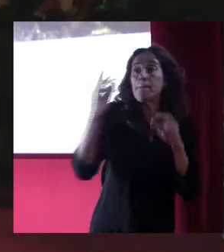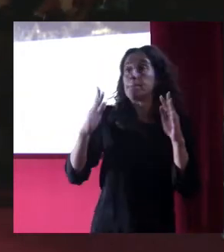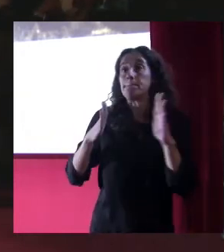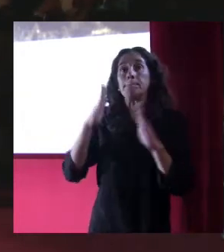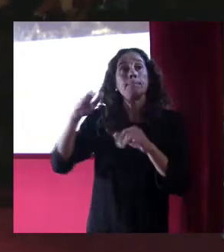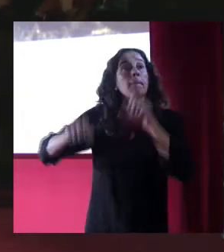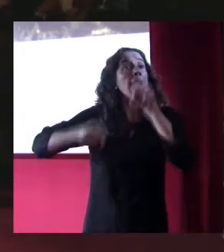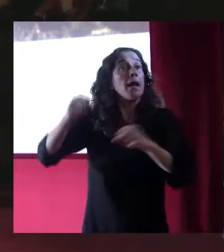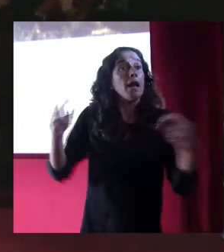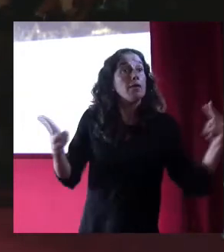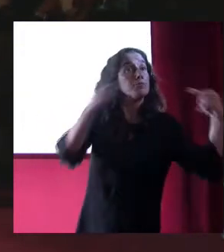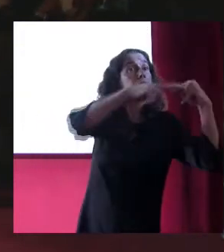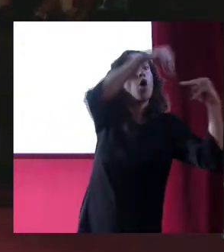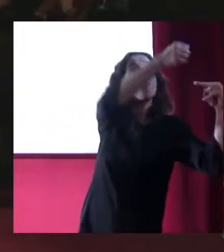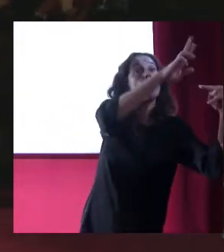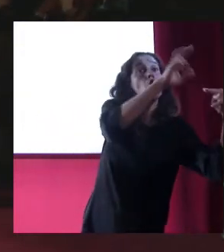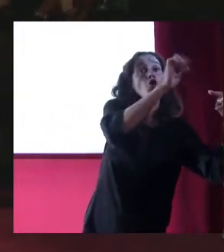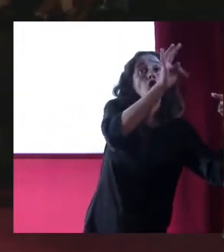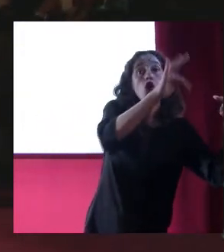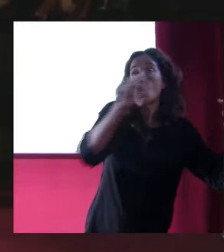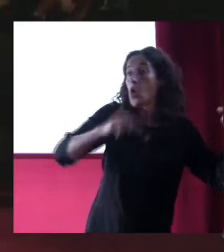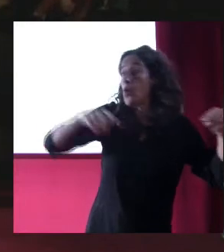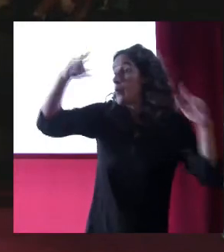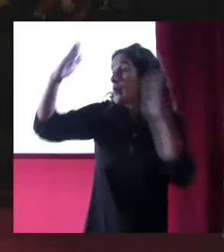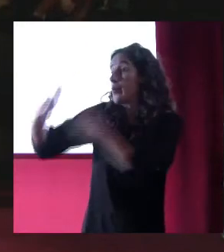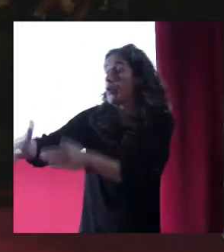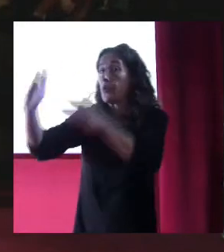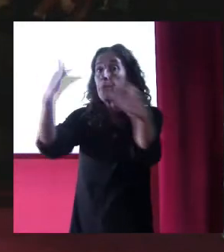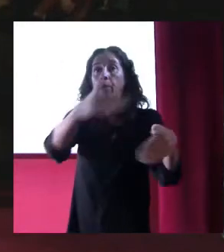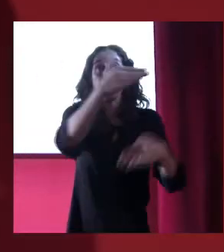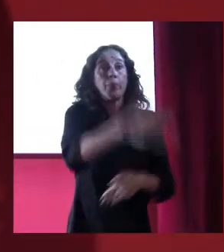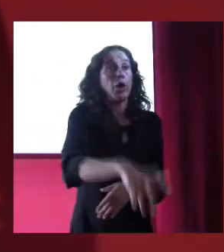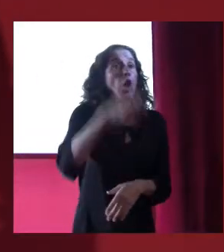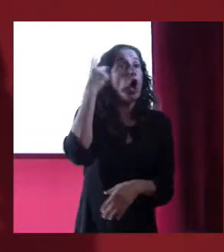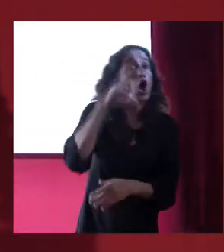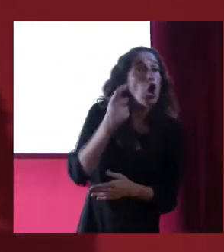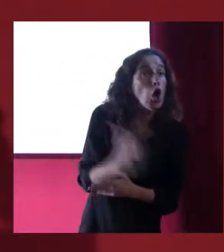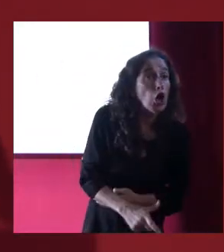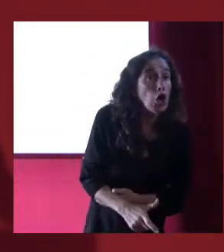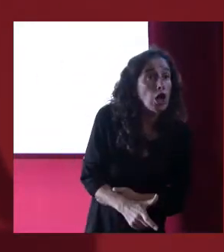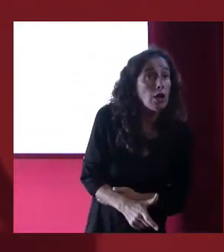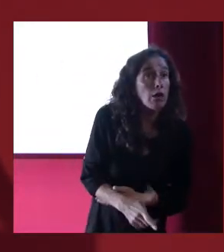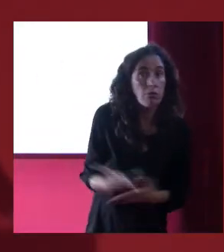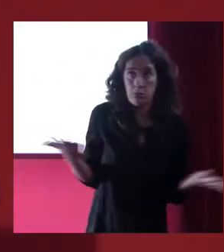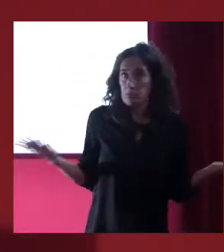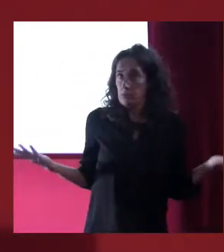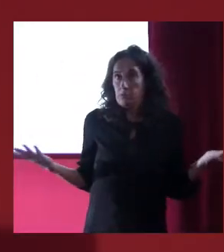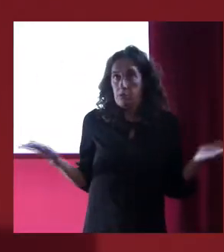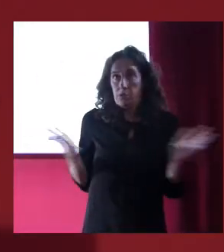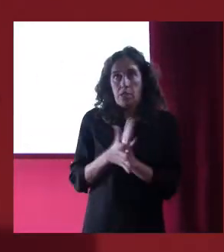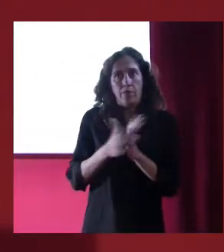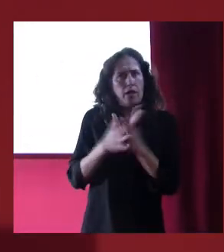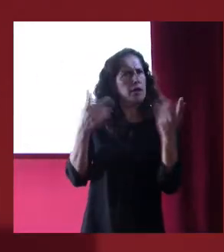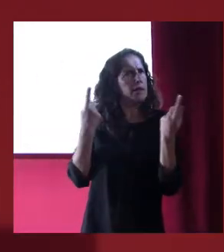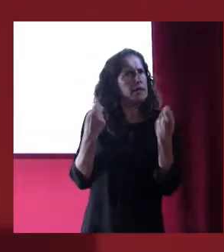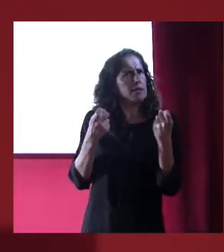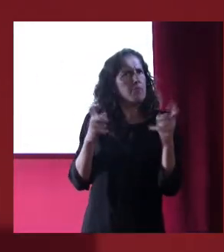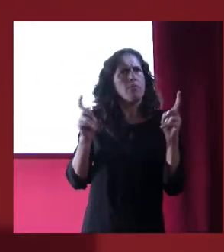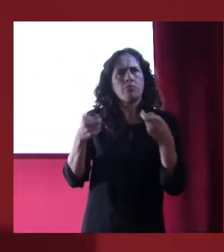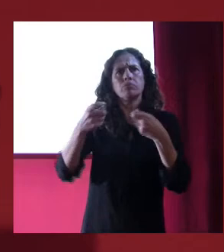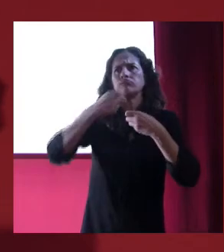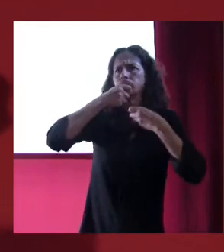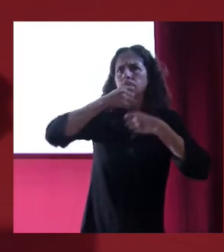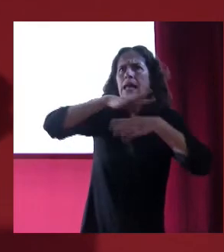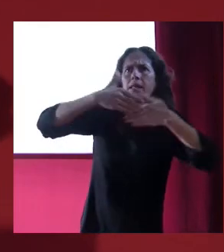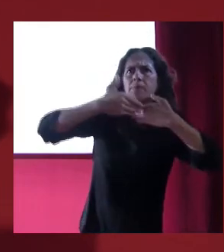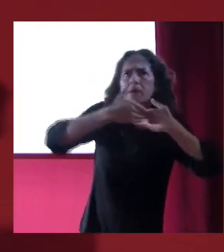Morrot, omplim la Barcelona de blocs de formigó. Barcelona ha de regenerar la seva façana marítima de Montjuïc. Ha